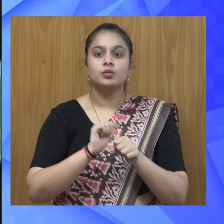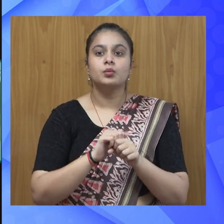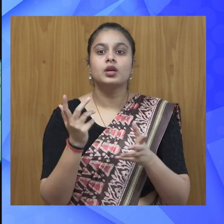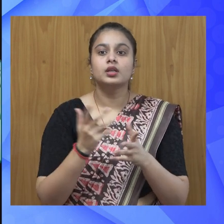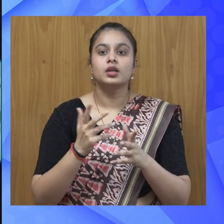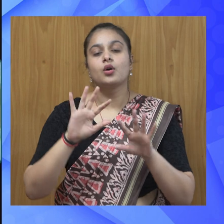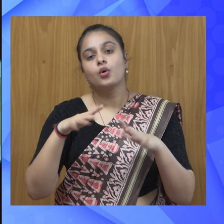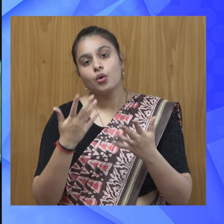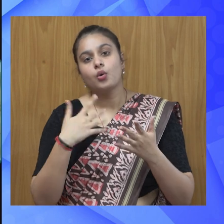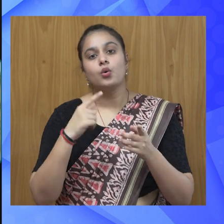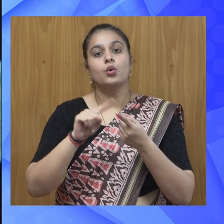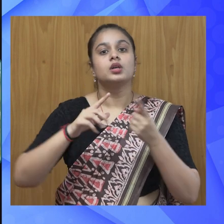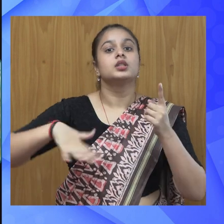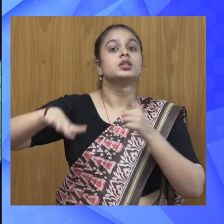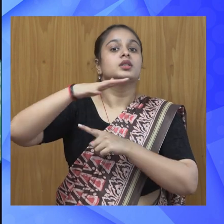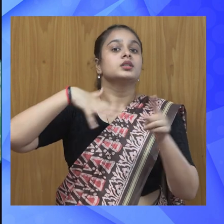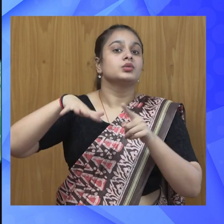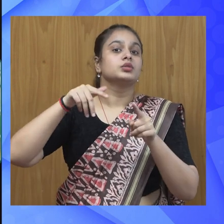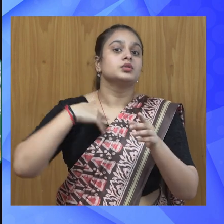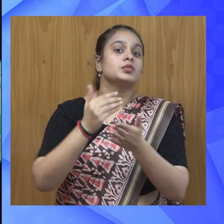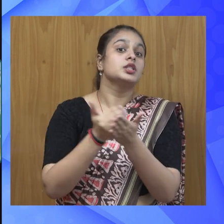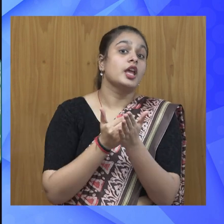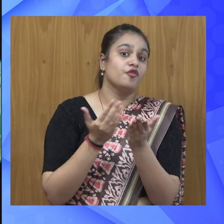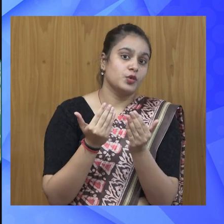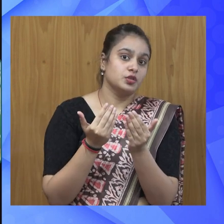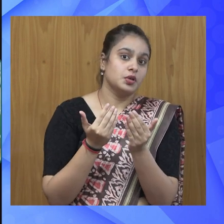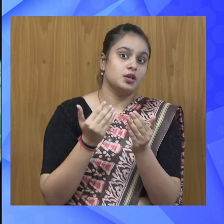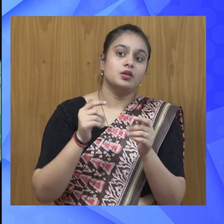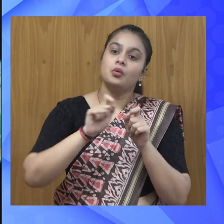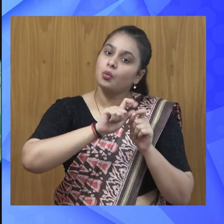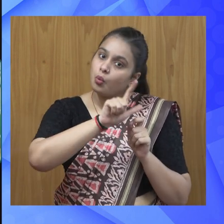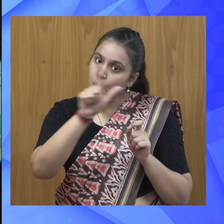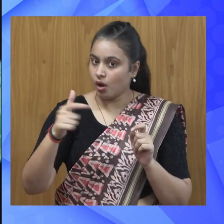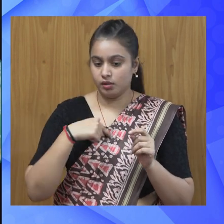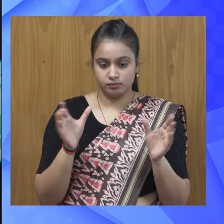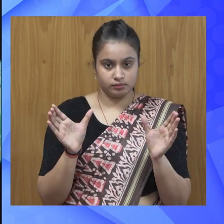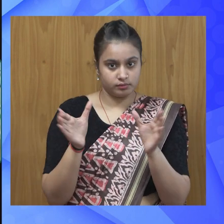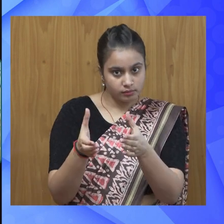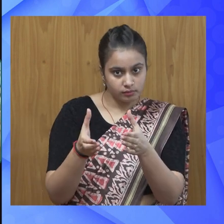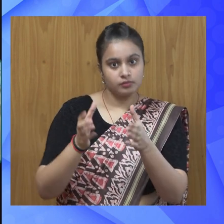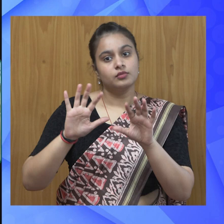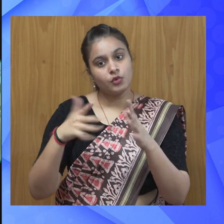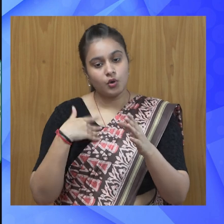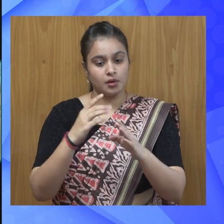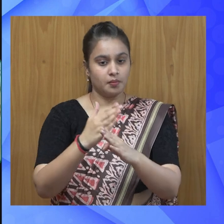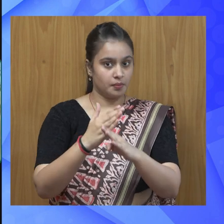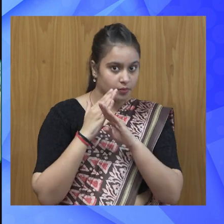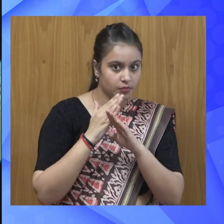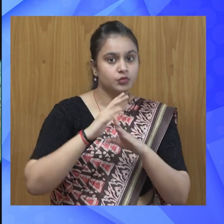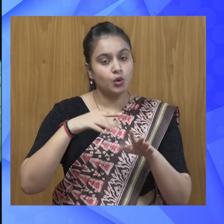फ्रेमवर्क एंड इकोसिस्टम। इकोसिस्टम मींस वी ऑल कम टुगेदर for prevention,